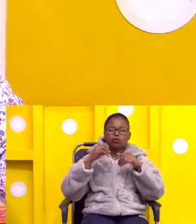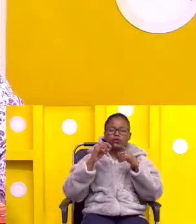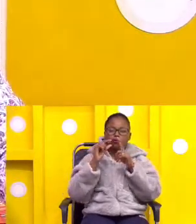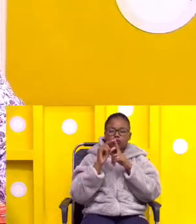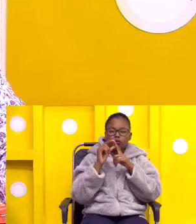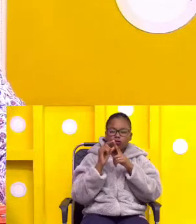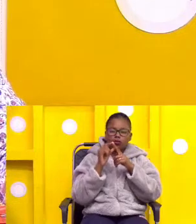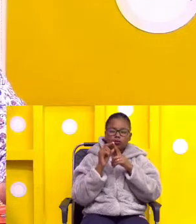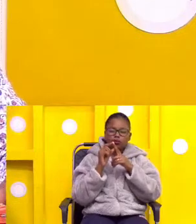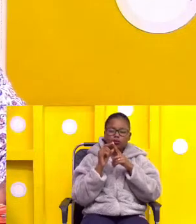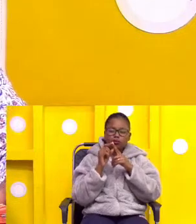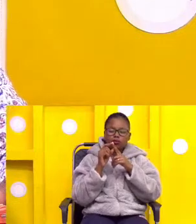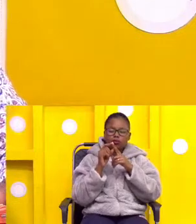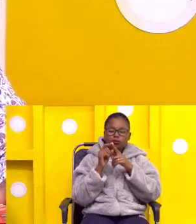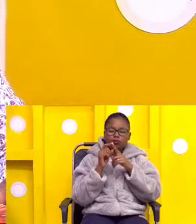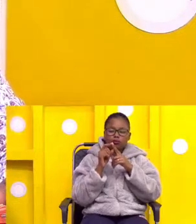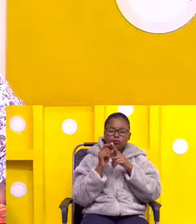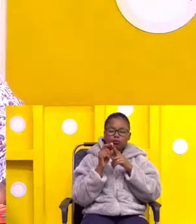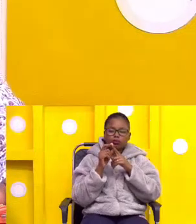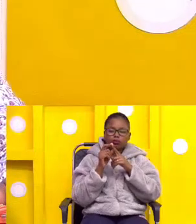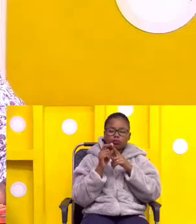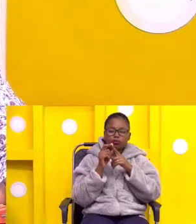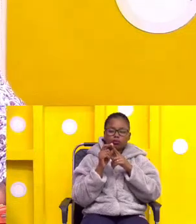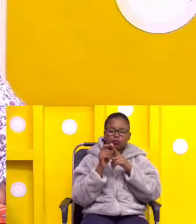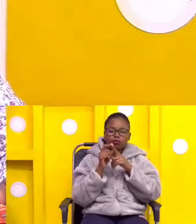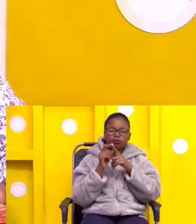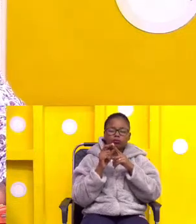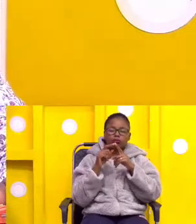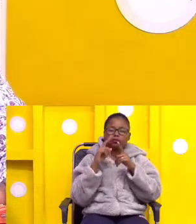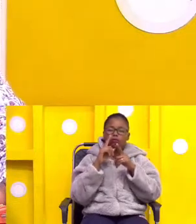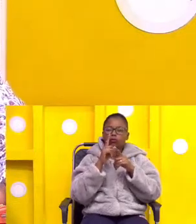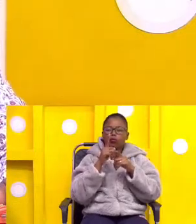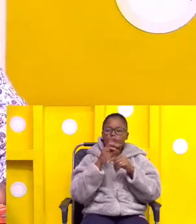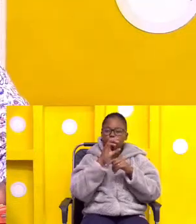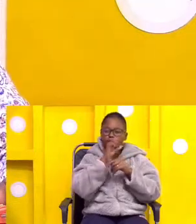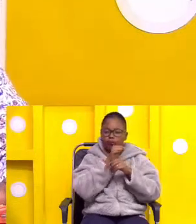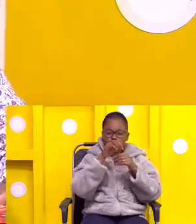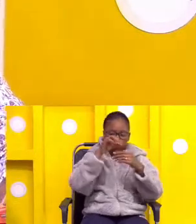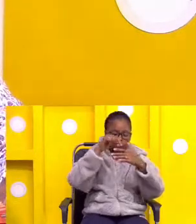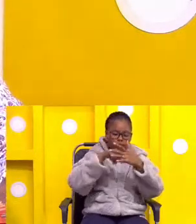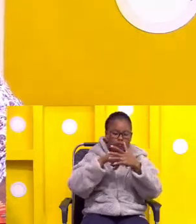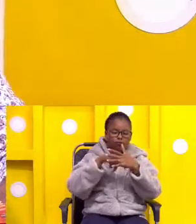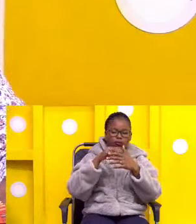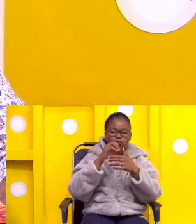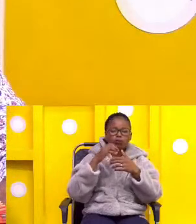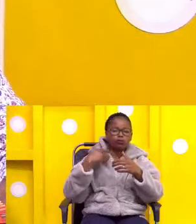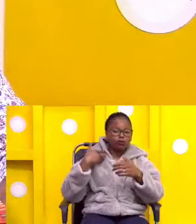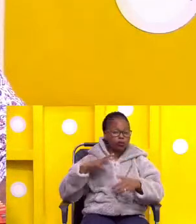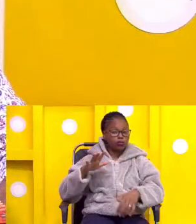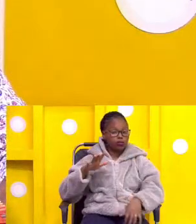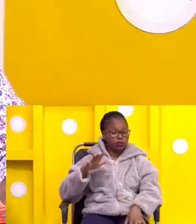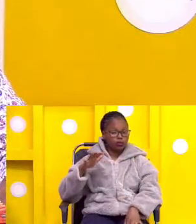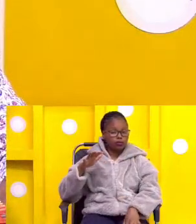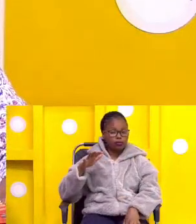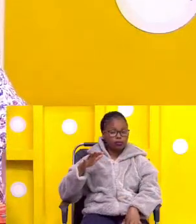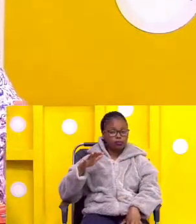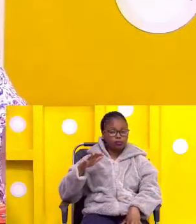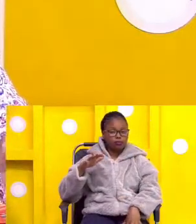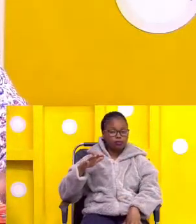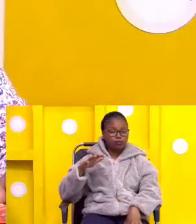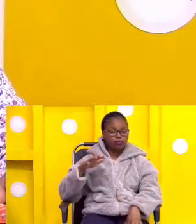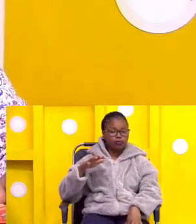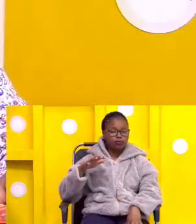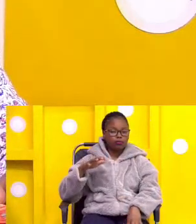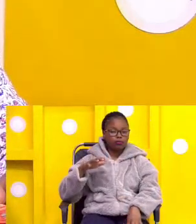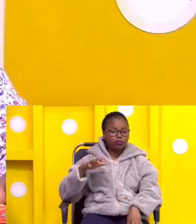togũkorwo to hatiagaga mbegũ ya ũira hatiagaga mbegũ ya ũira he hĩndĩ